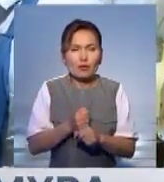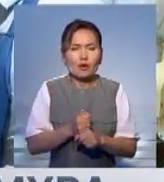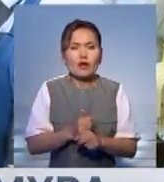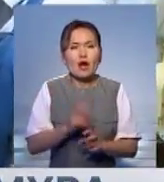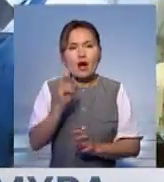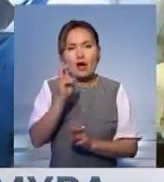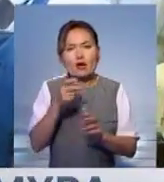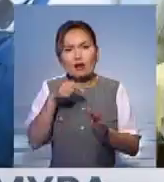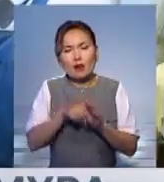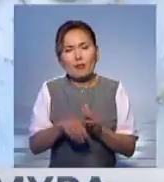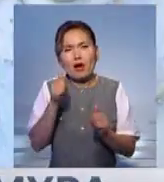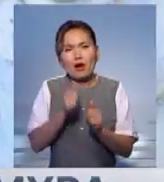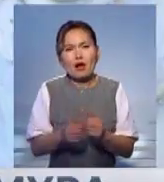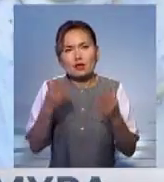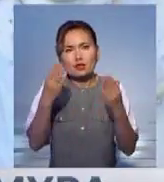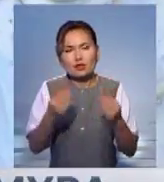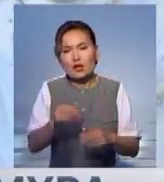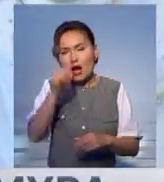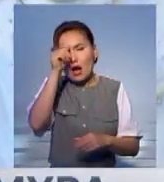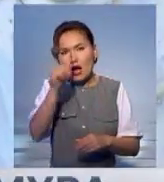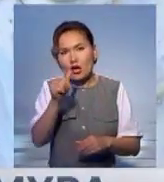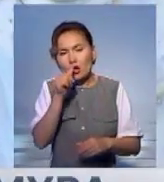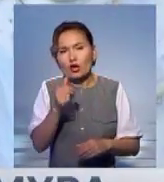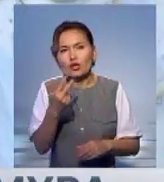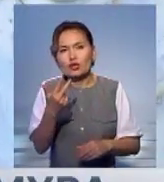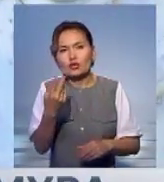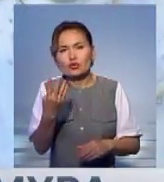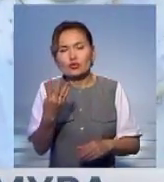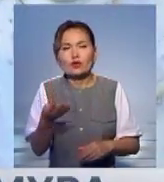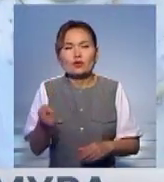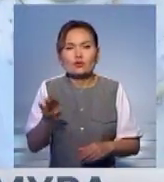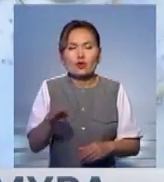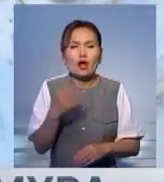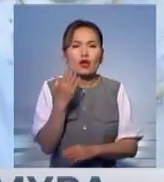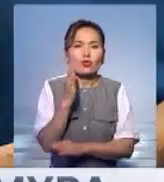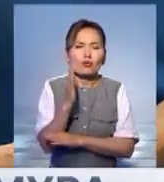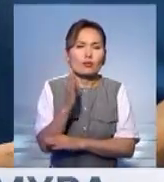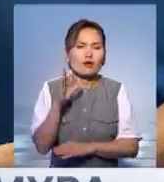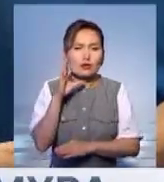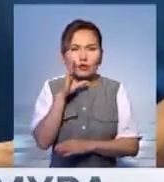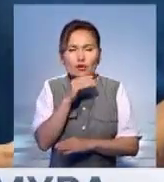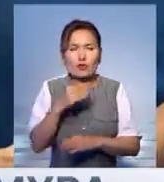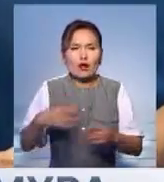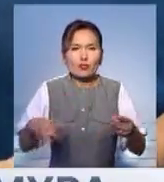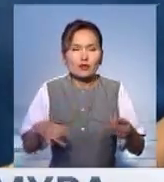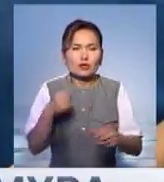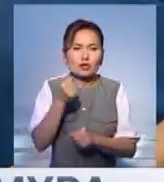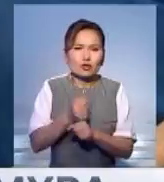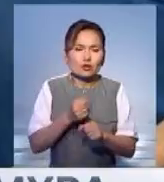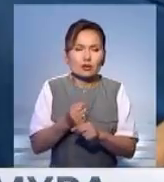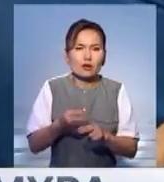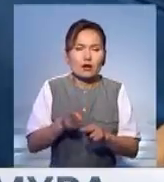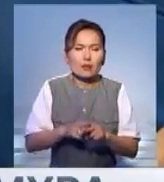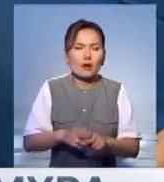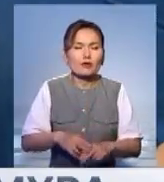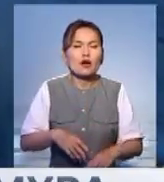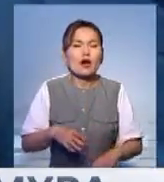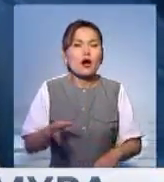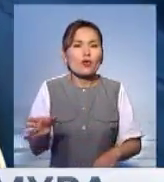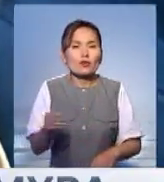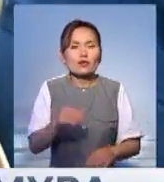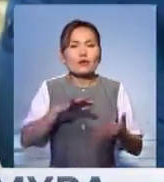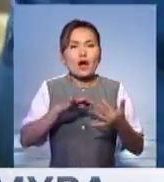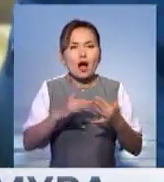айына 3-4 домбыра жасайды, бірақ санынан гөрі сапасына мән береді. Оның мақсаты да айқын, түрлі байқауларға қатысып, жүлде жинау емес,